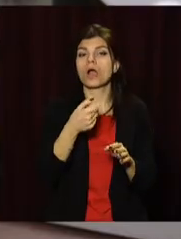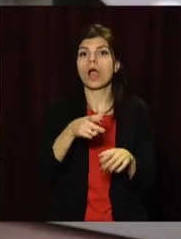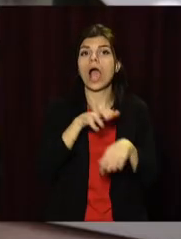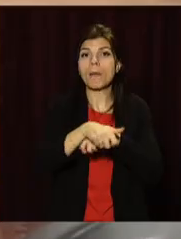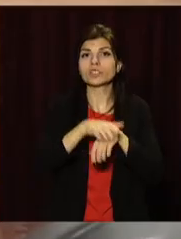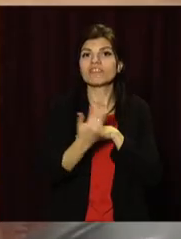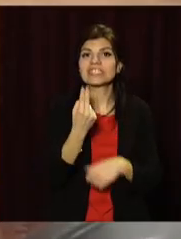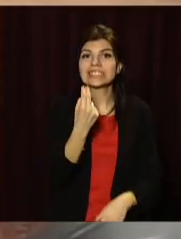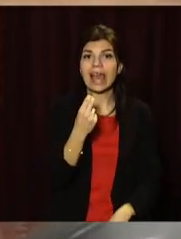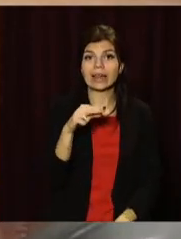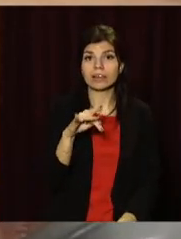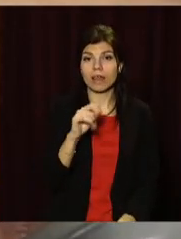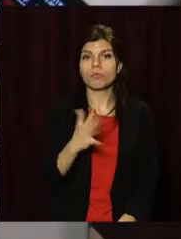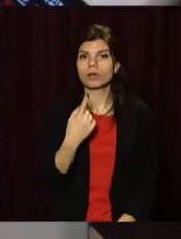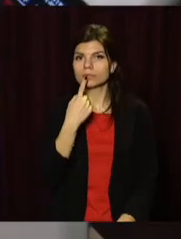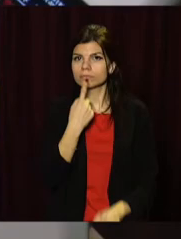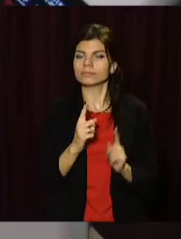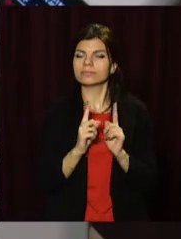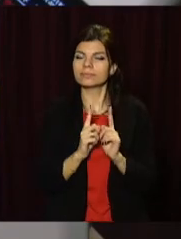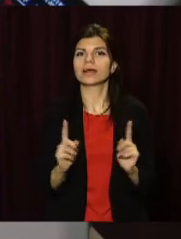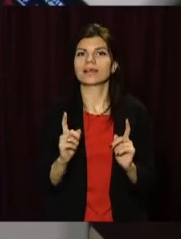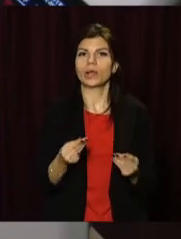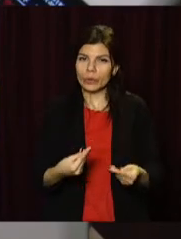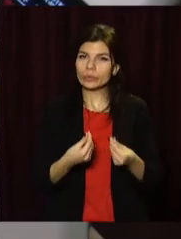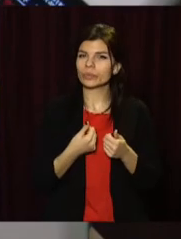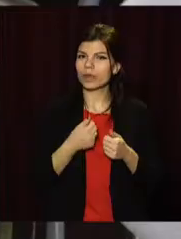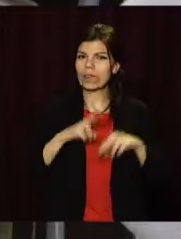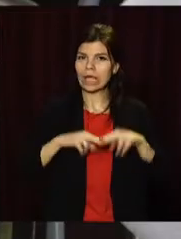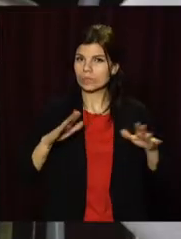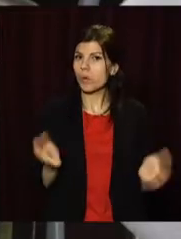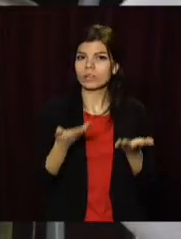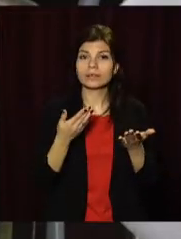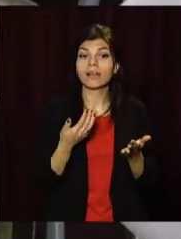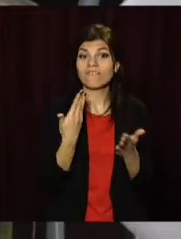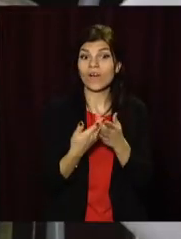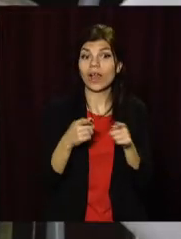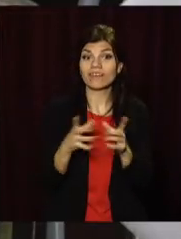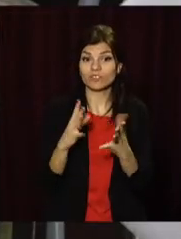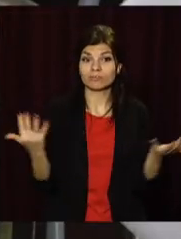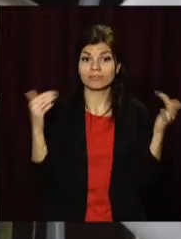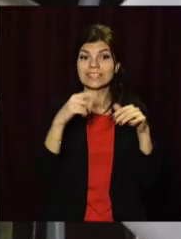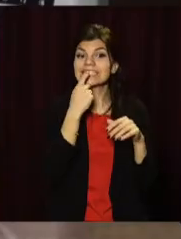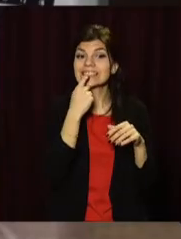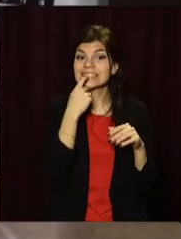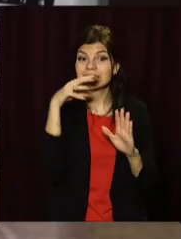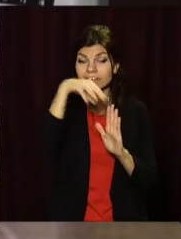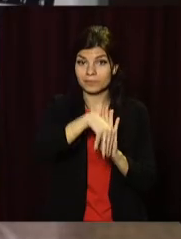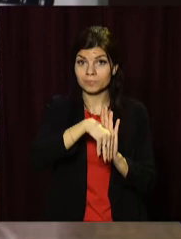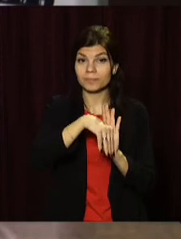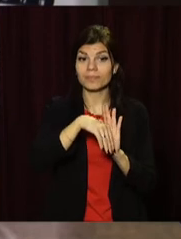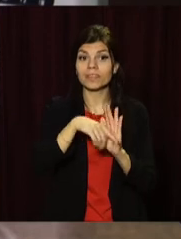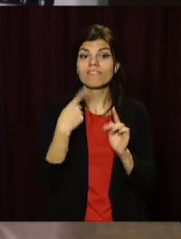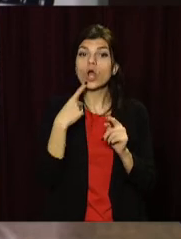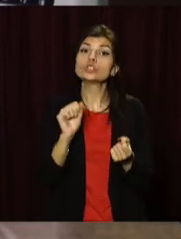цедру. Цитрусові нотки урізноманітнять смак страви та піднімуть настрій. Тепер витриману масу вбиваємо яйця. Тепер ми будемо змішувати